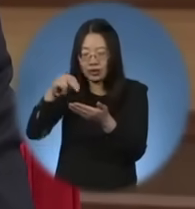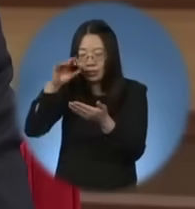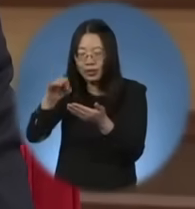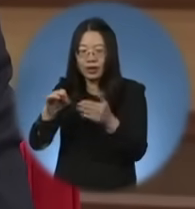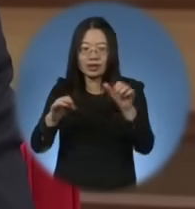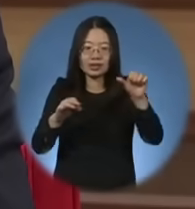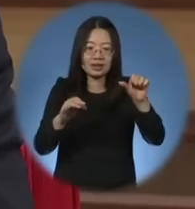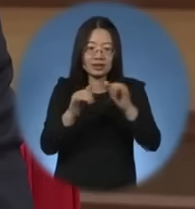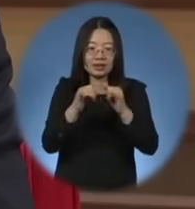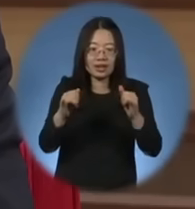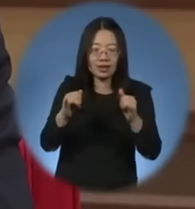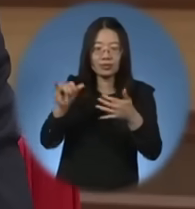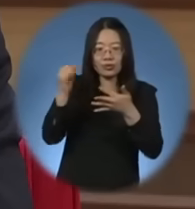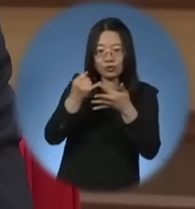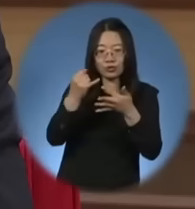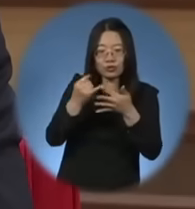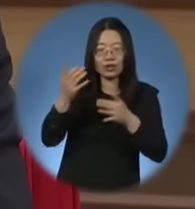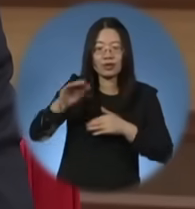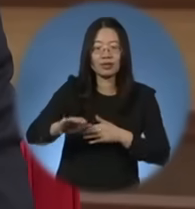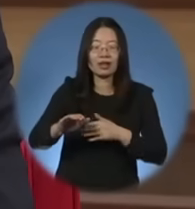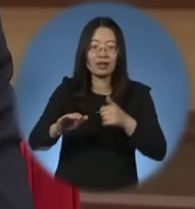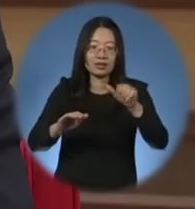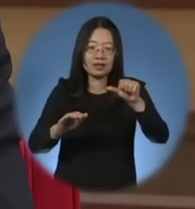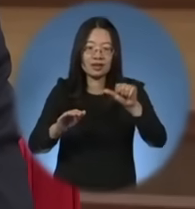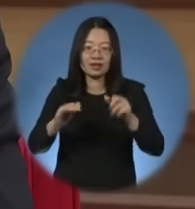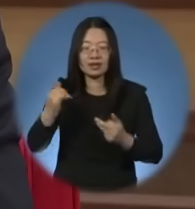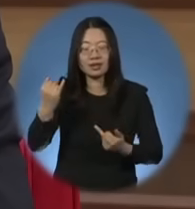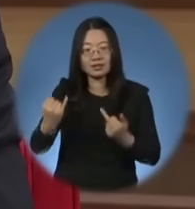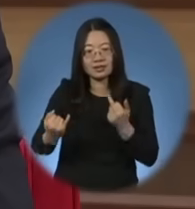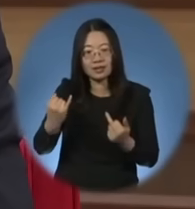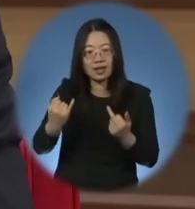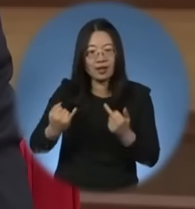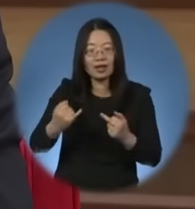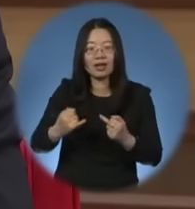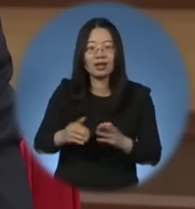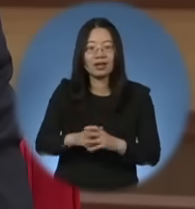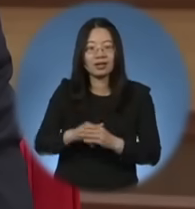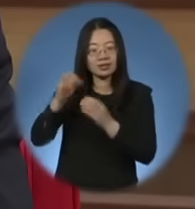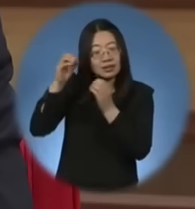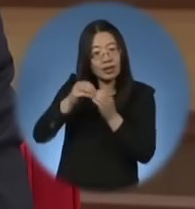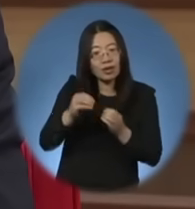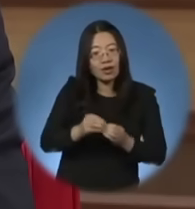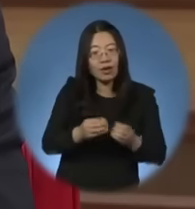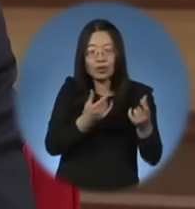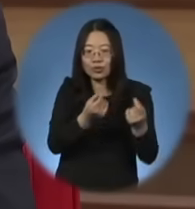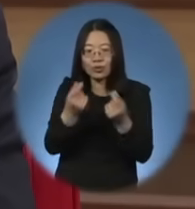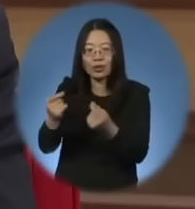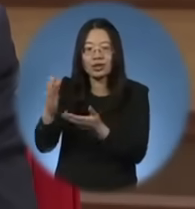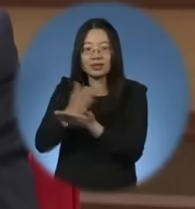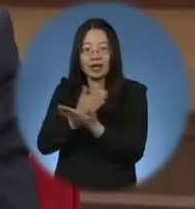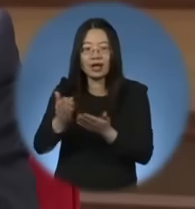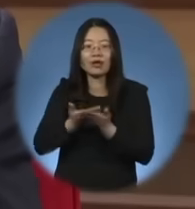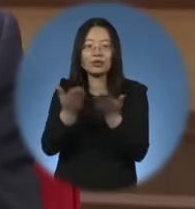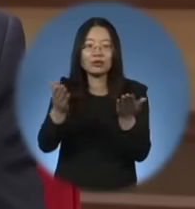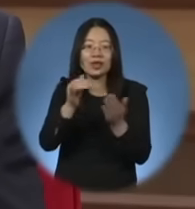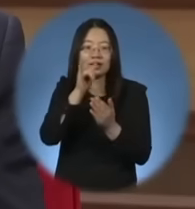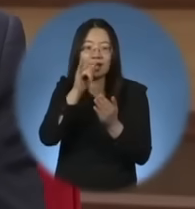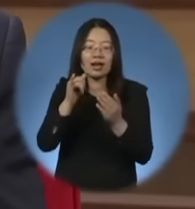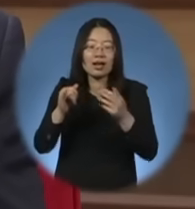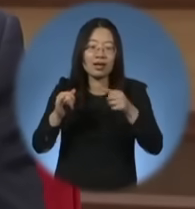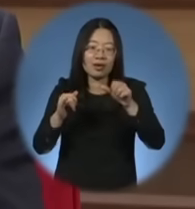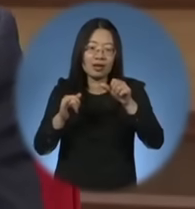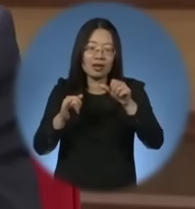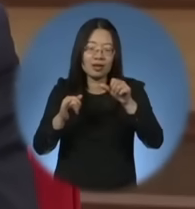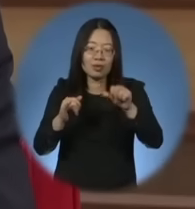사람인데 둘째입니다 저 신사임당이 그 다섯 자매의 상속을 똑같이 나눠줬습니다